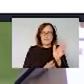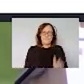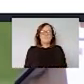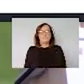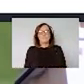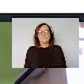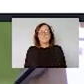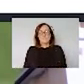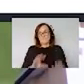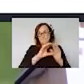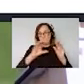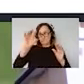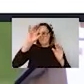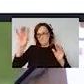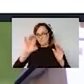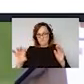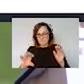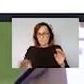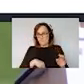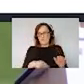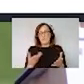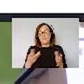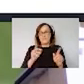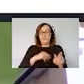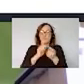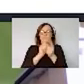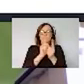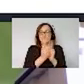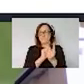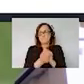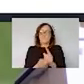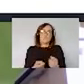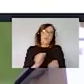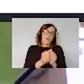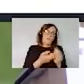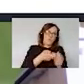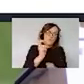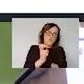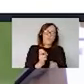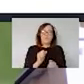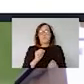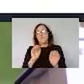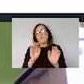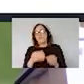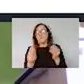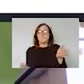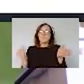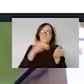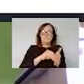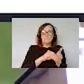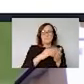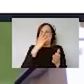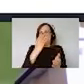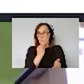mogę ją też przesuwać i edytować, także to jest albo usunąć. Mogę dołożyć, drodzy Państwo,